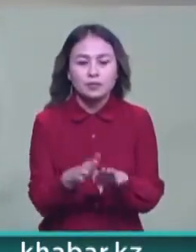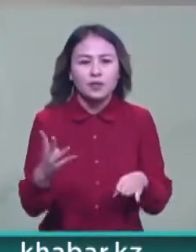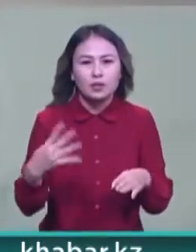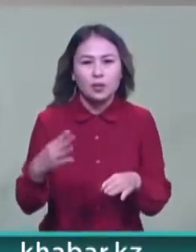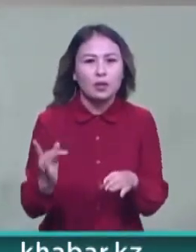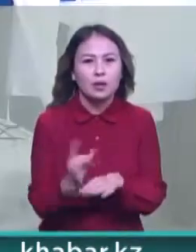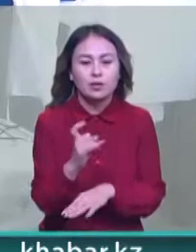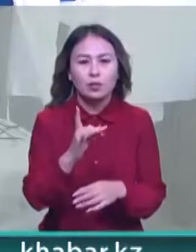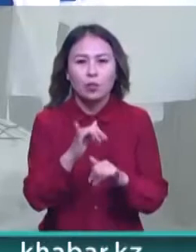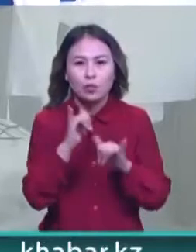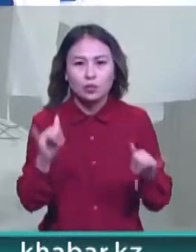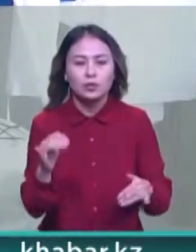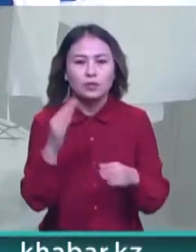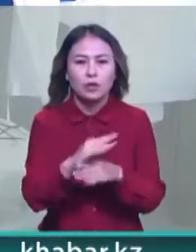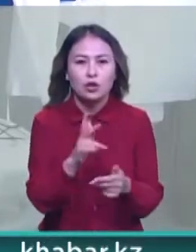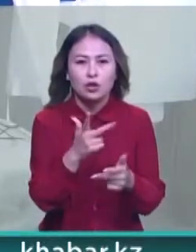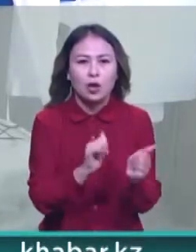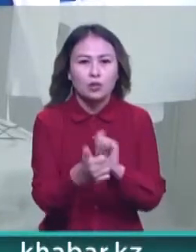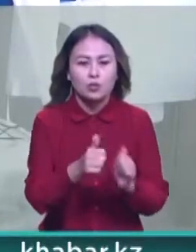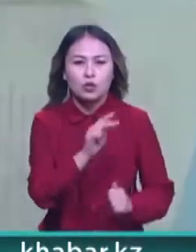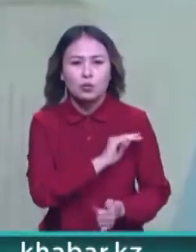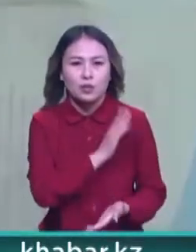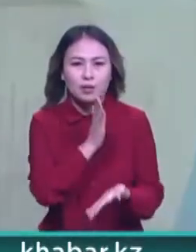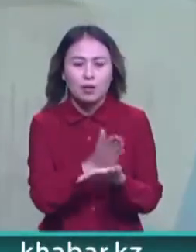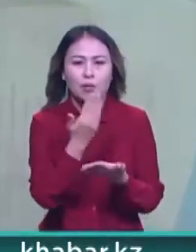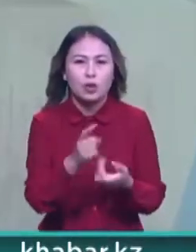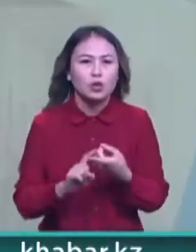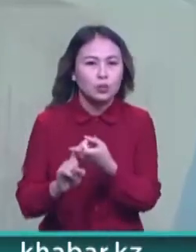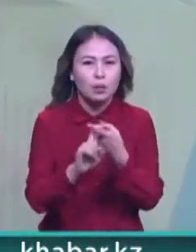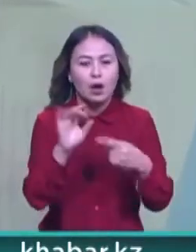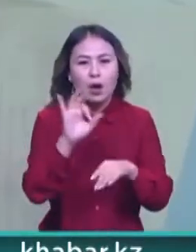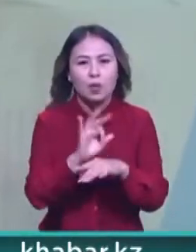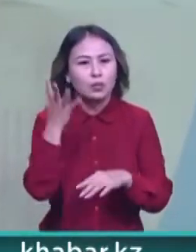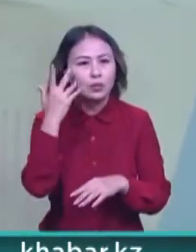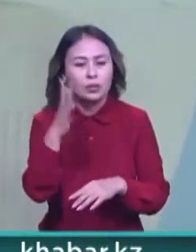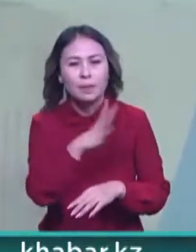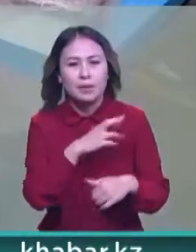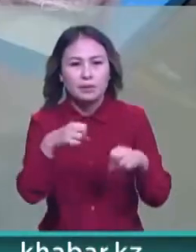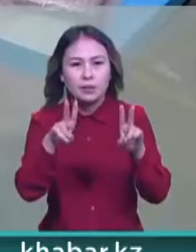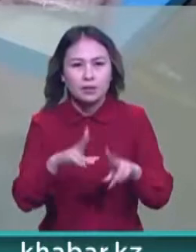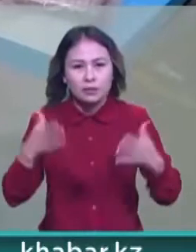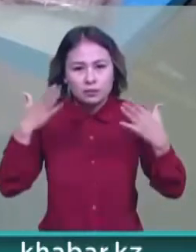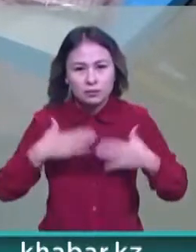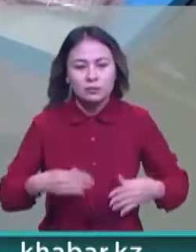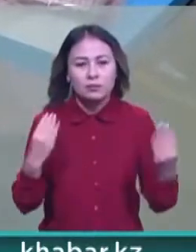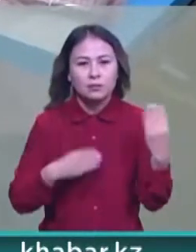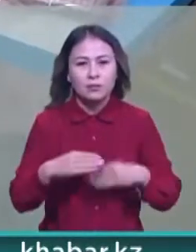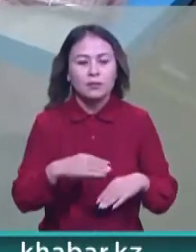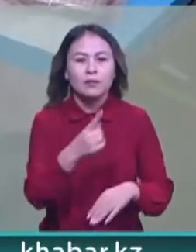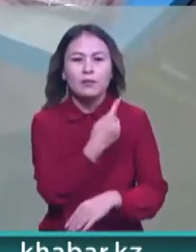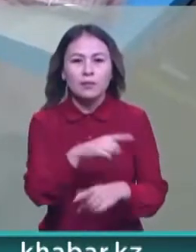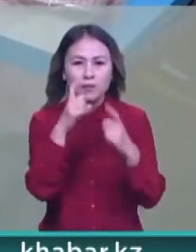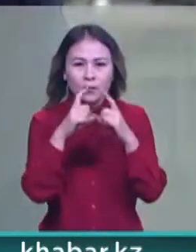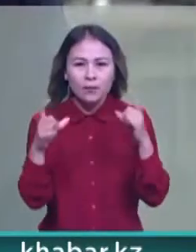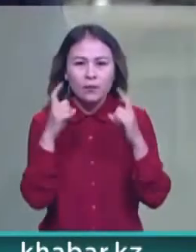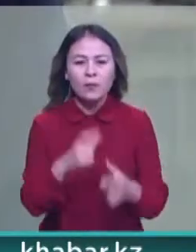көбейтті. Зауытта 120 адам үш ауысыммен жұмыс істейді. Олар жұқпалы аурулармен күрес кезінде киюге арналған арнайы киімдер мен медициналық бетперде